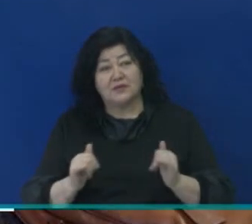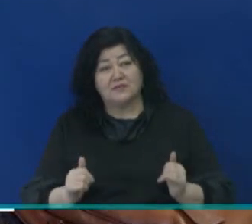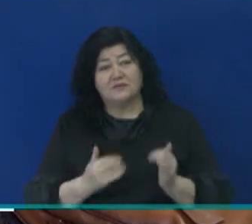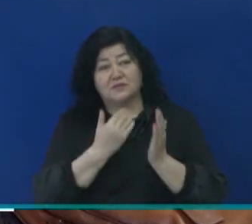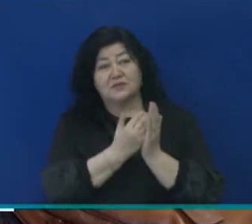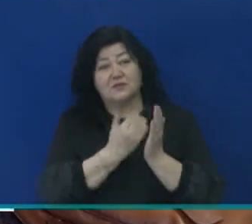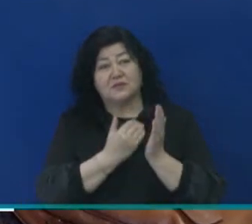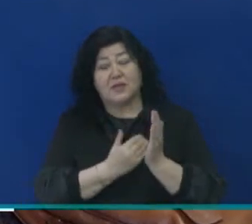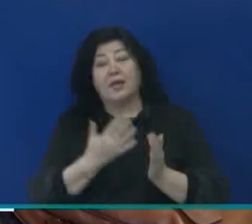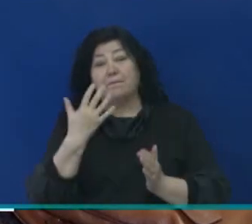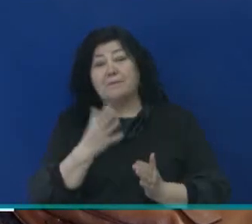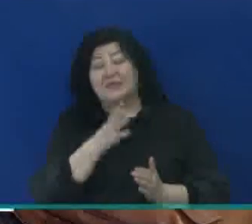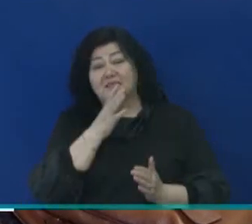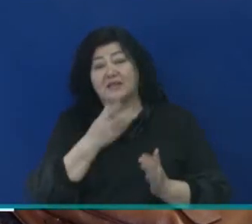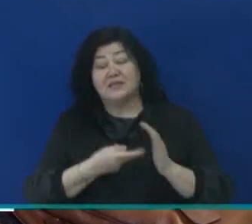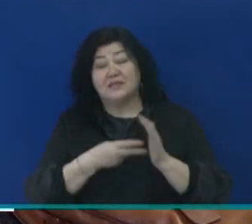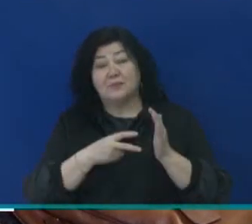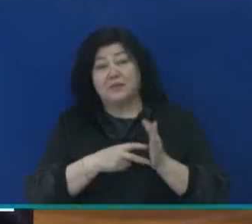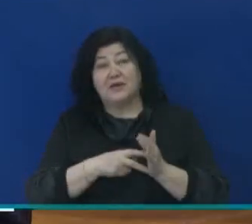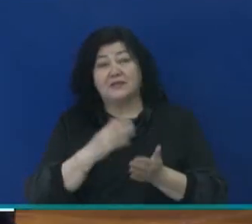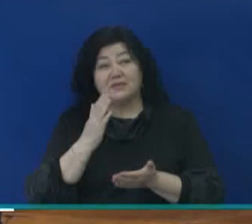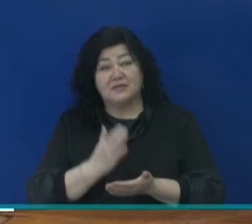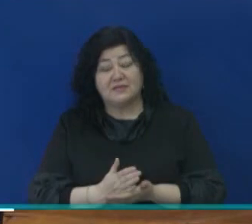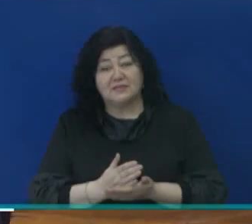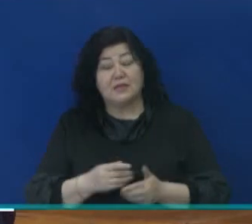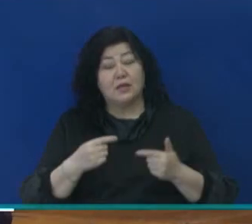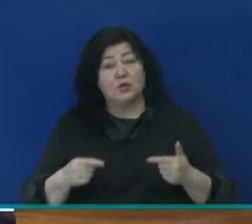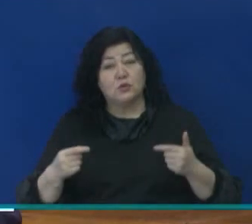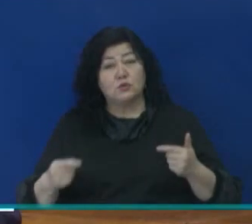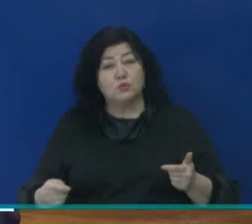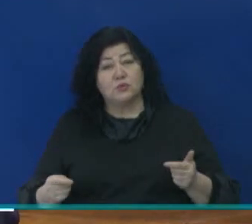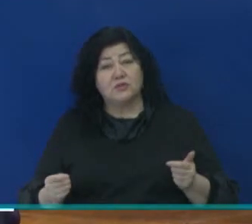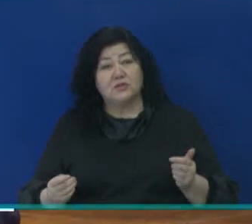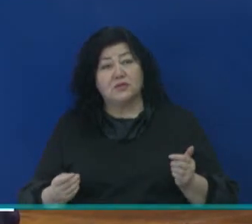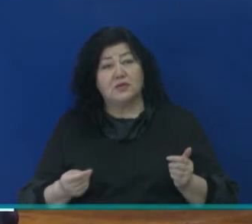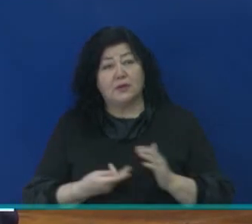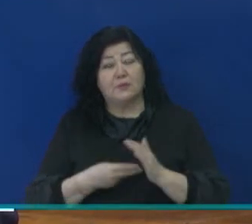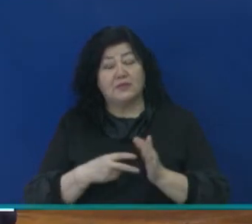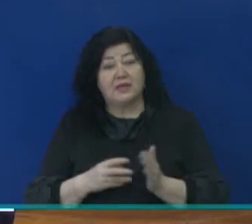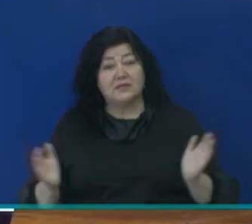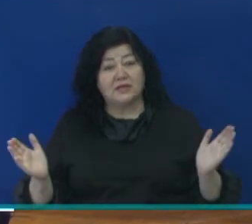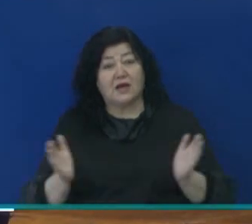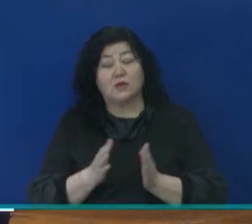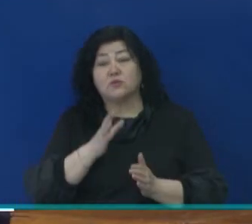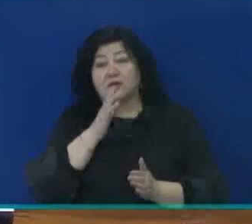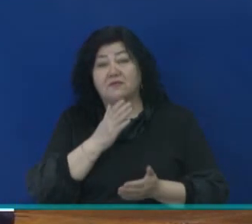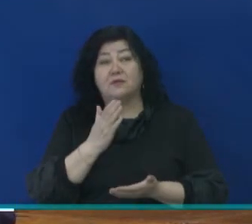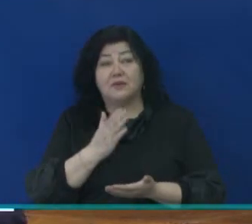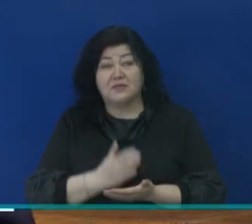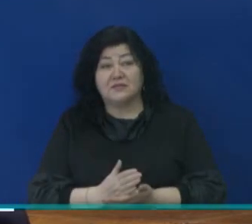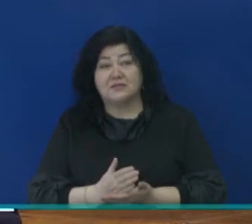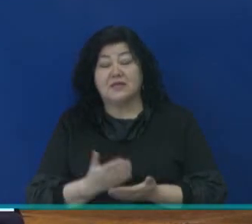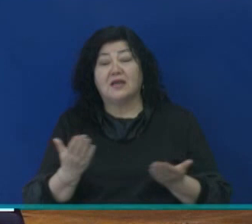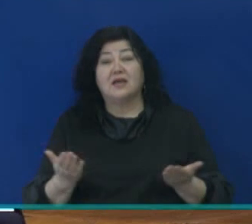кешенді жоспар қабылданды. Бұдан басқа қысқа, орта және ұзақ мерзімде жүзеге